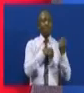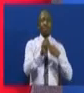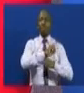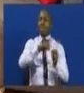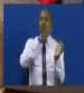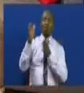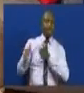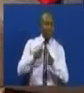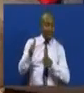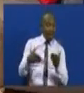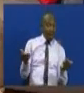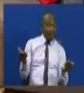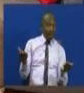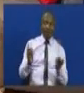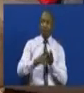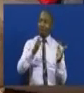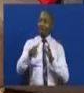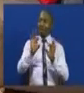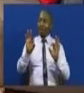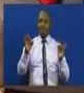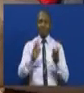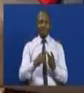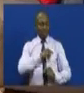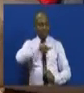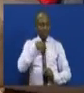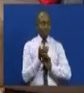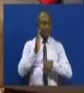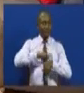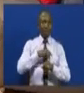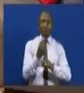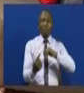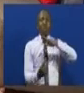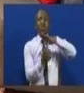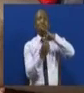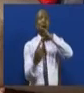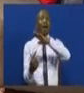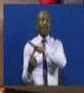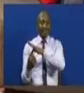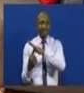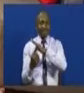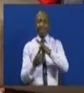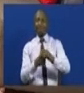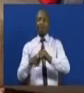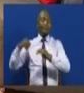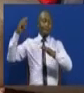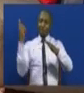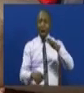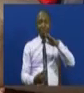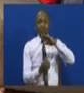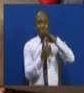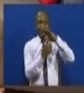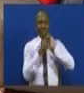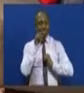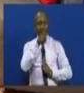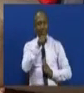ile kitabu inaitwa Misumari. Kujiandaa hiyo vipi tena? No, ile kitabu sisi inaitwa Misumari ile. Yaani unampiga mtu Msumari, inaitwa Msumari. Ile